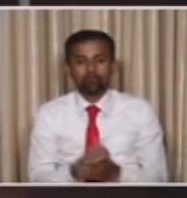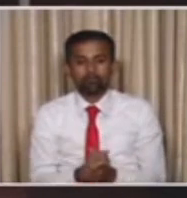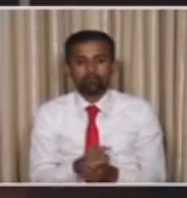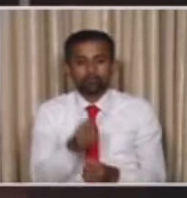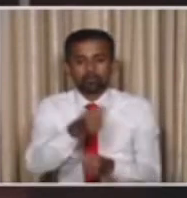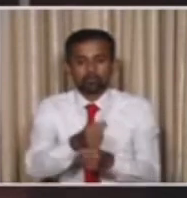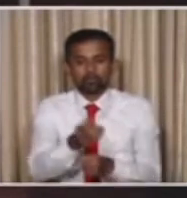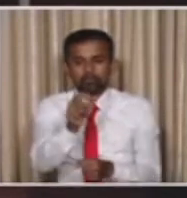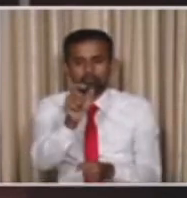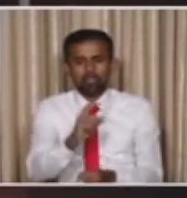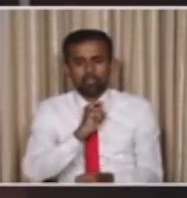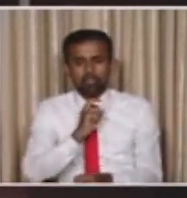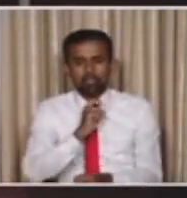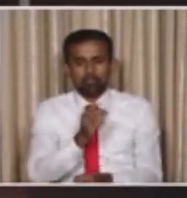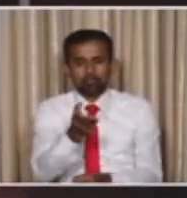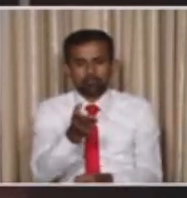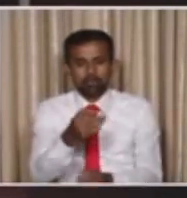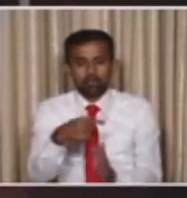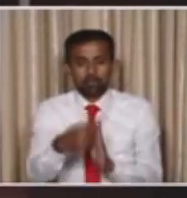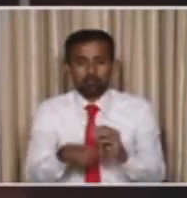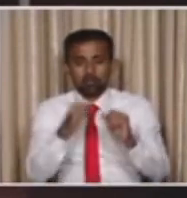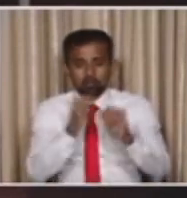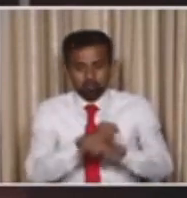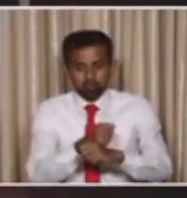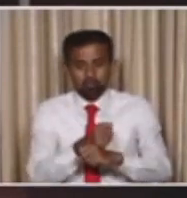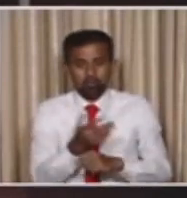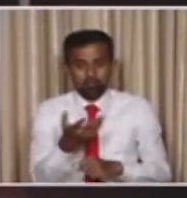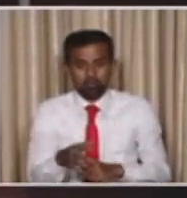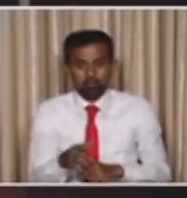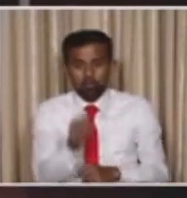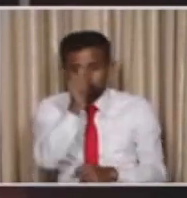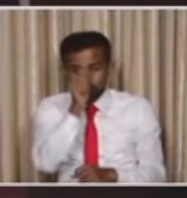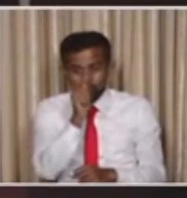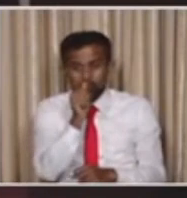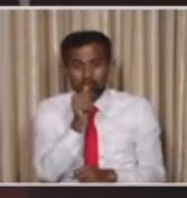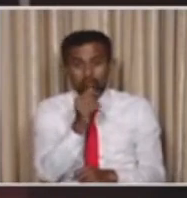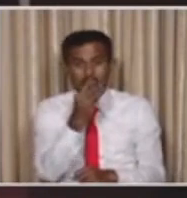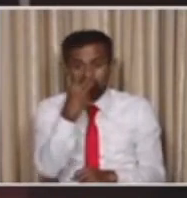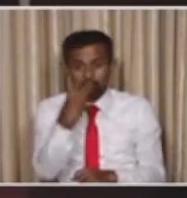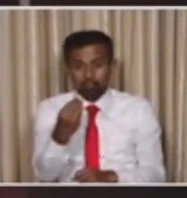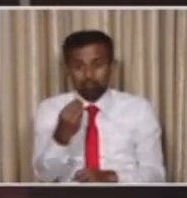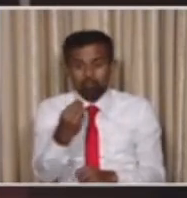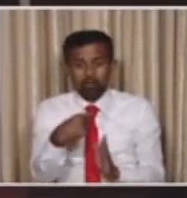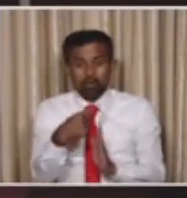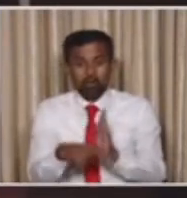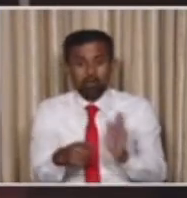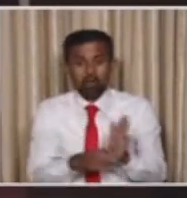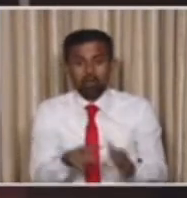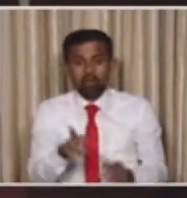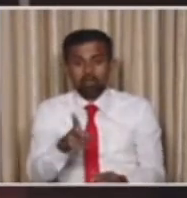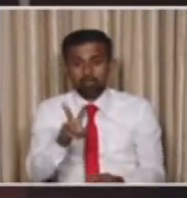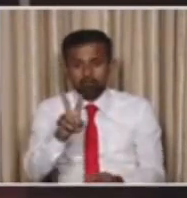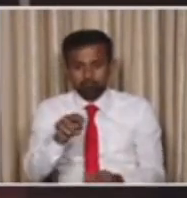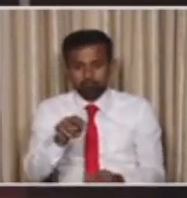ආණ්ඩු පක්ෂයේ හාදෙව කෑ ගහන්නේ රට බංකොලොත් කරපු හොරු නරි රැළගෙන් රටේ ලක්ෂ